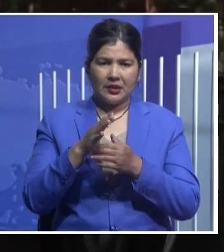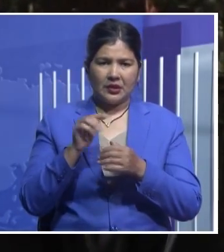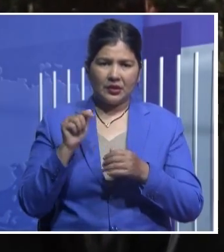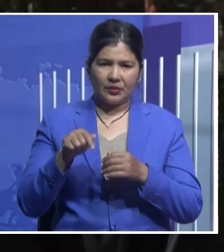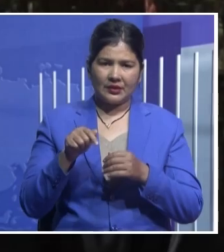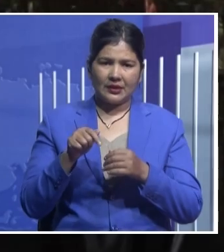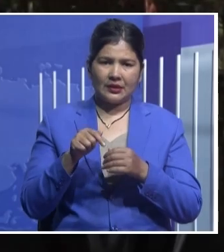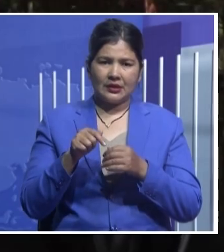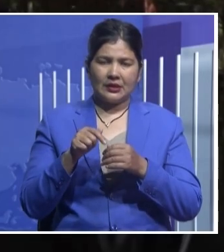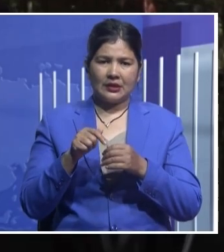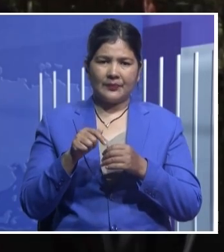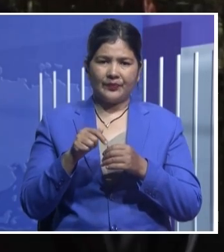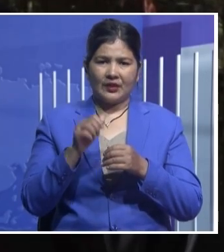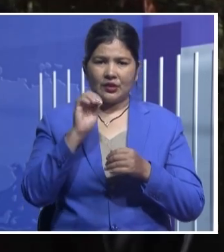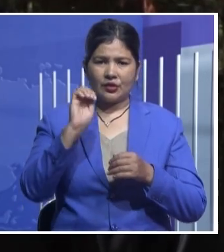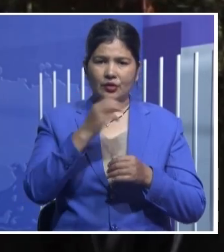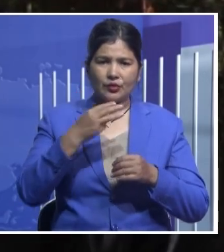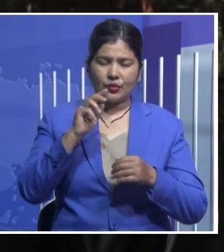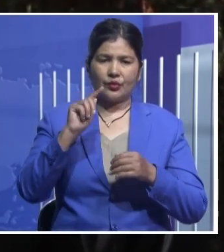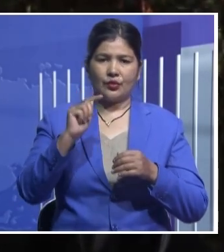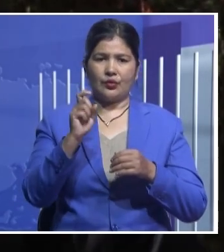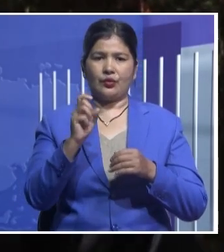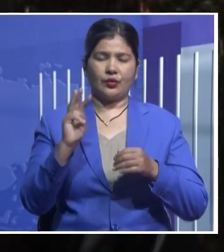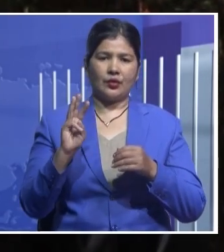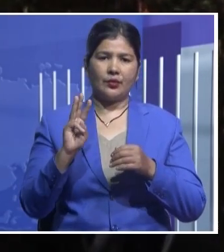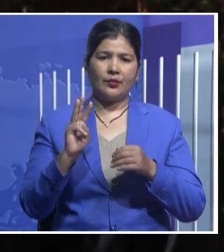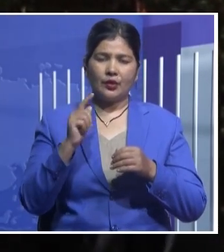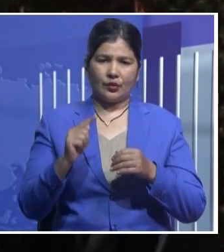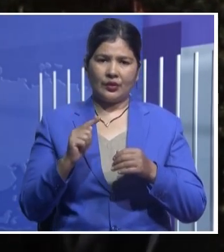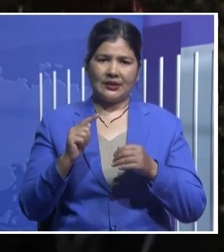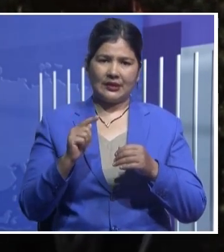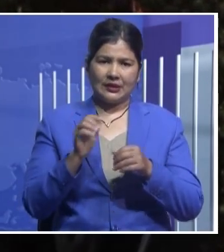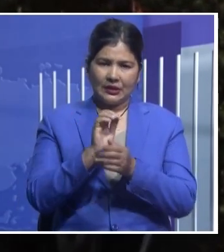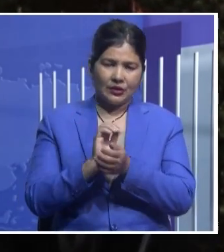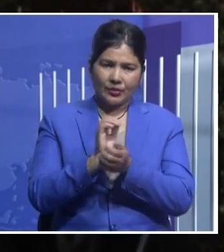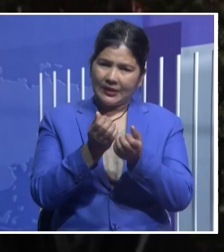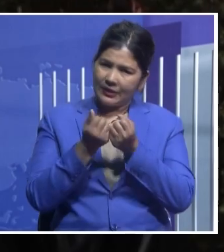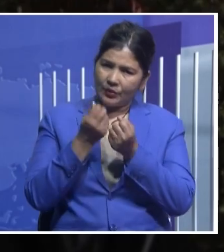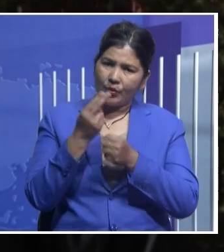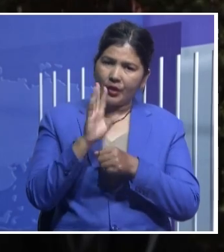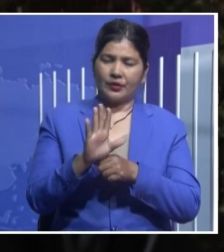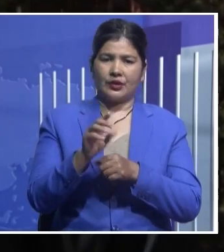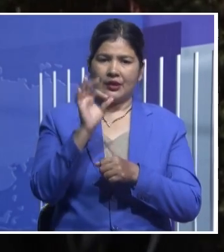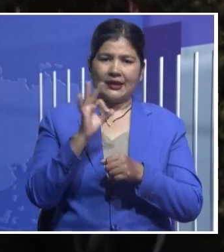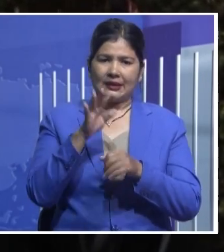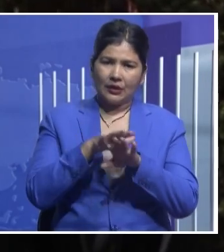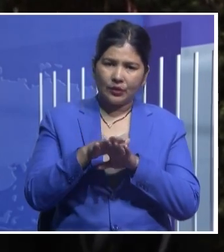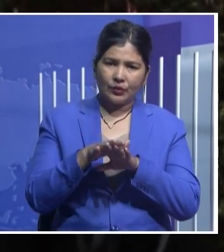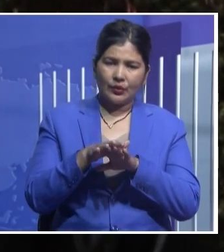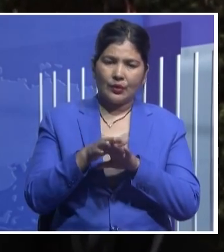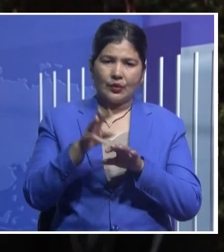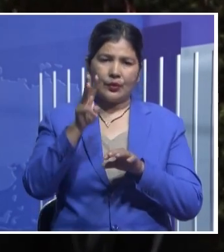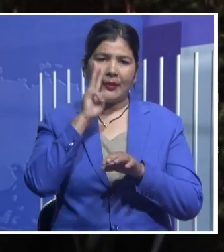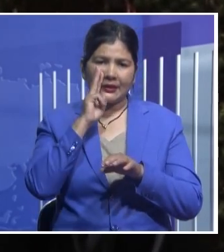उहाँले चाहिँ सुगम जिल्लाकै अनुसारको सेवा सुविधाहरू लिइरहनु भएको छ, कामको लोड त्यही अनुसार हुन्छ। अब त्यस्तो कार्यालयहरूमा चाहिँ उहाँलाई टिकाइराख्नको